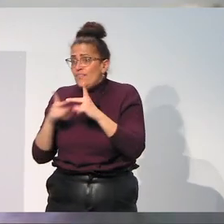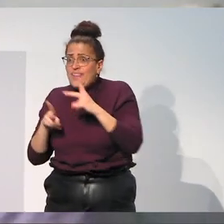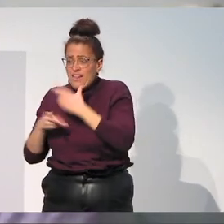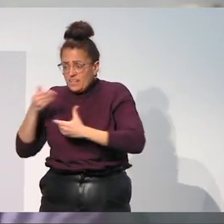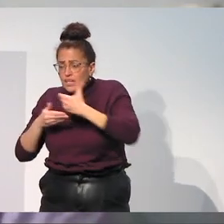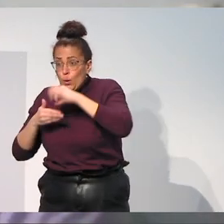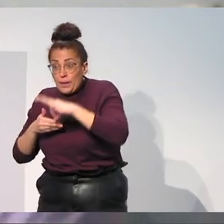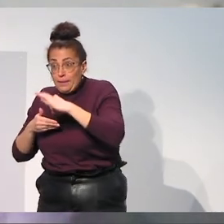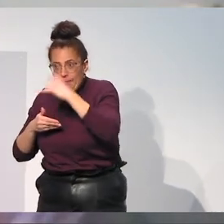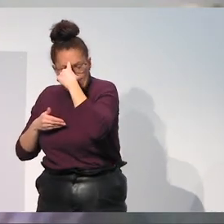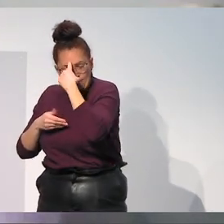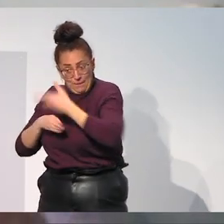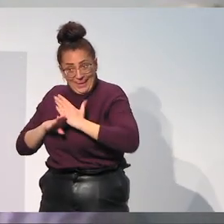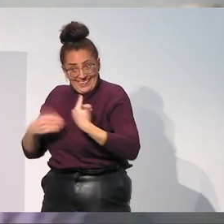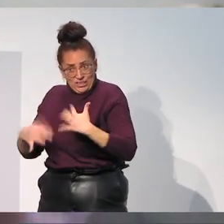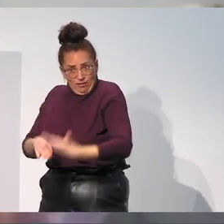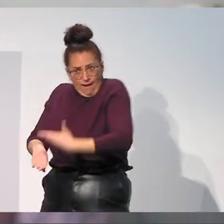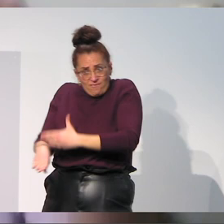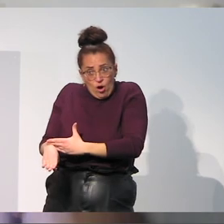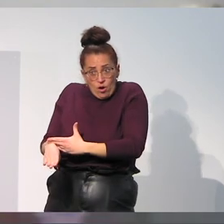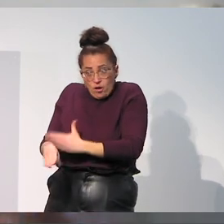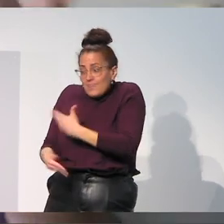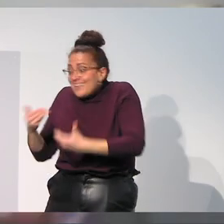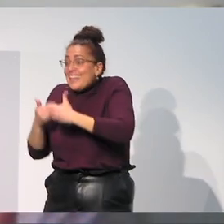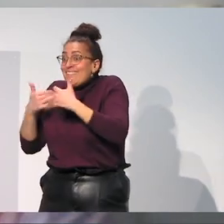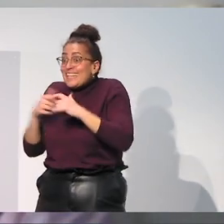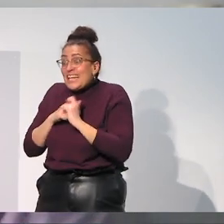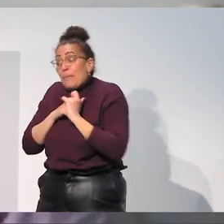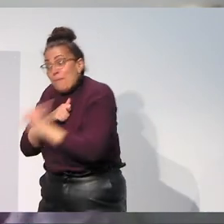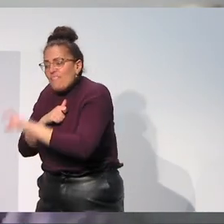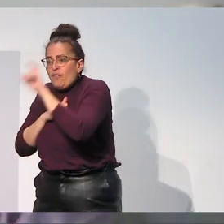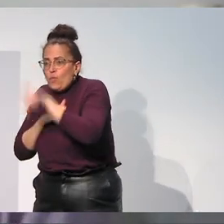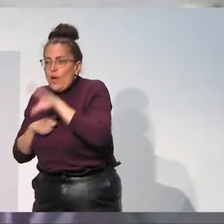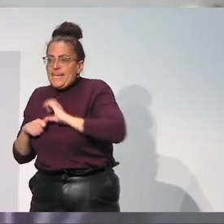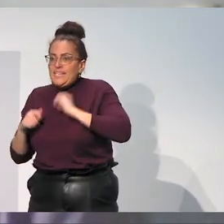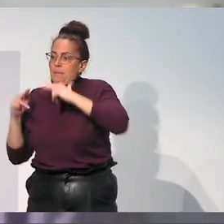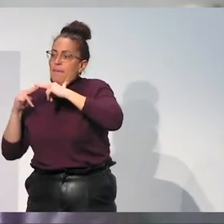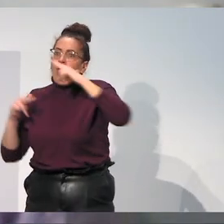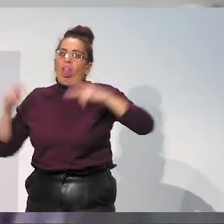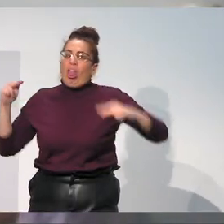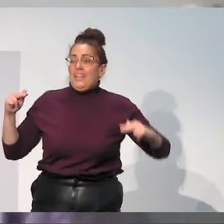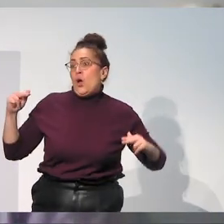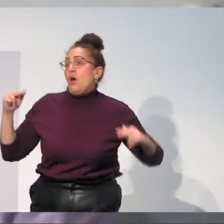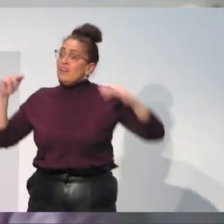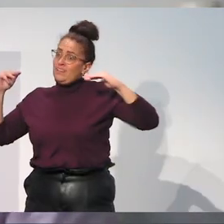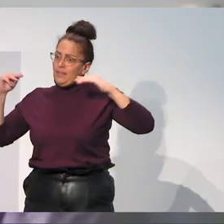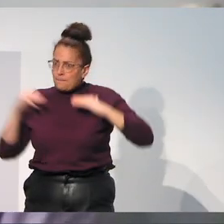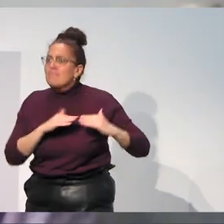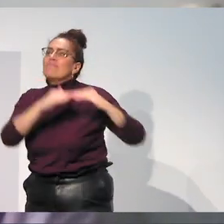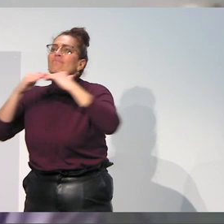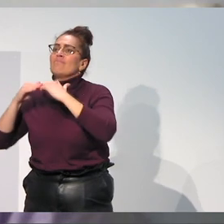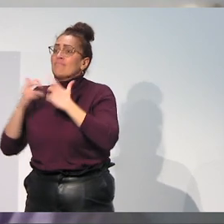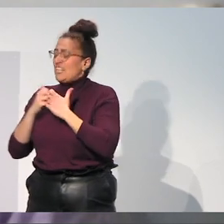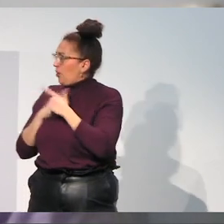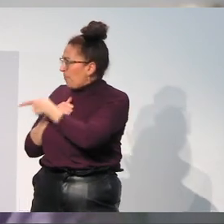en effet, qu'il y a derrière tout un travail à faire sur un équilibre plus horizontal. Et toi, tu en parles également dans ton chapitre sur les utopies, que